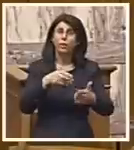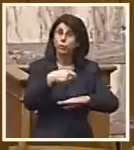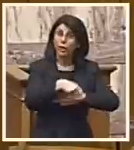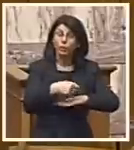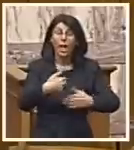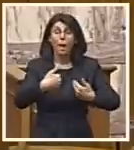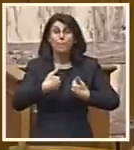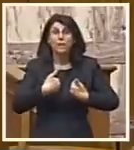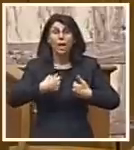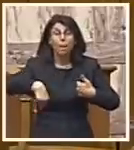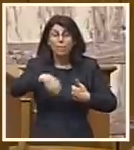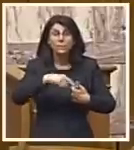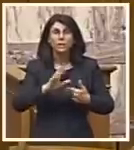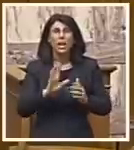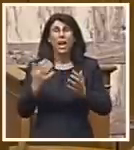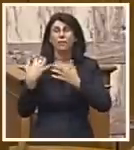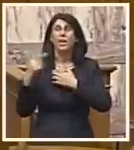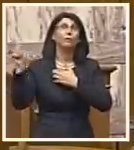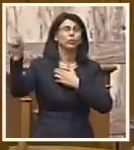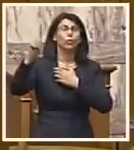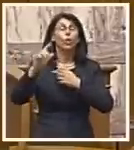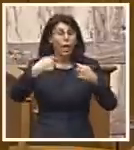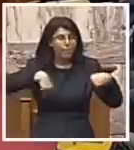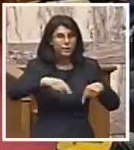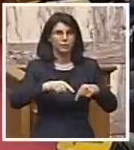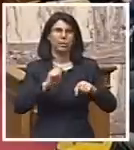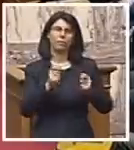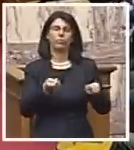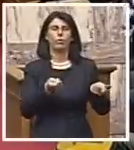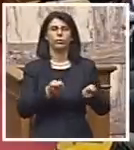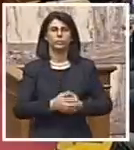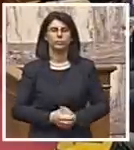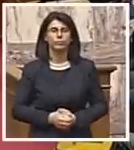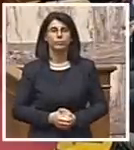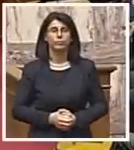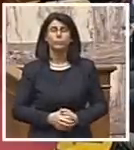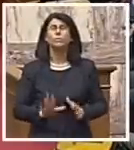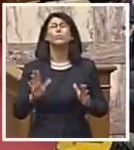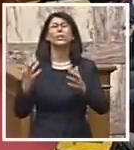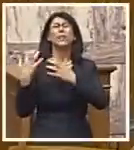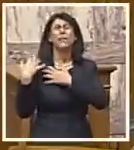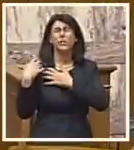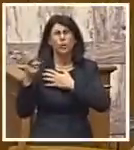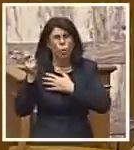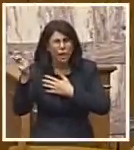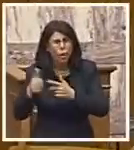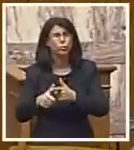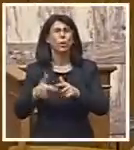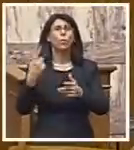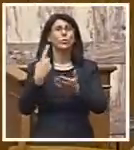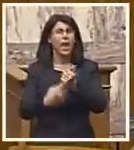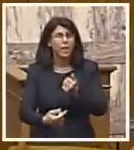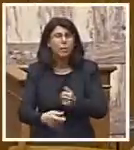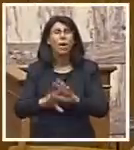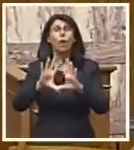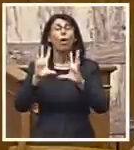εμείς, κανένας άλλος δεν ευθύνεται για αυτά. Ούτε το χρέος, ούτε τα ελλείμματα θα εξαφανιστούν εάν